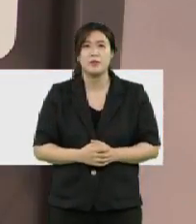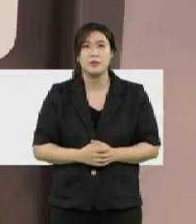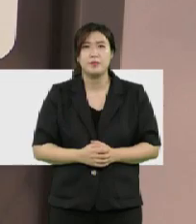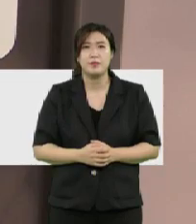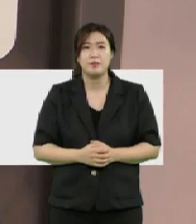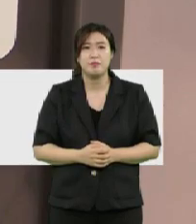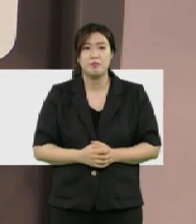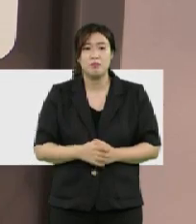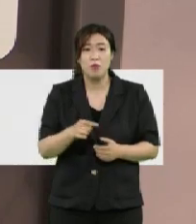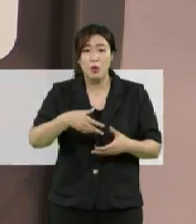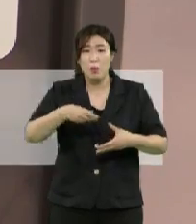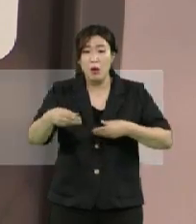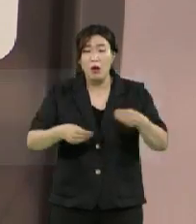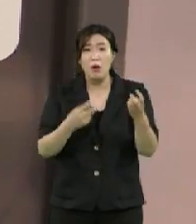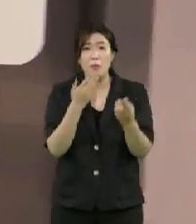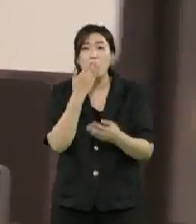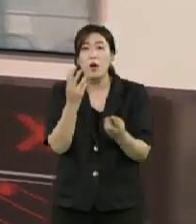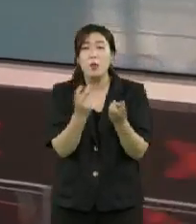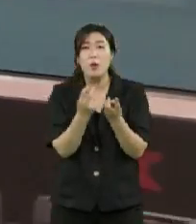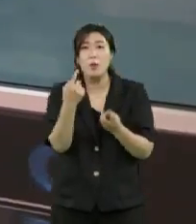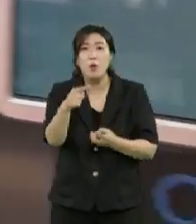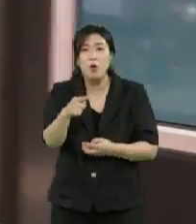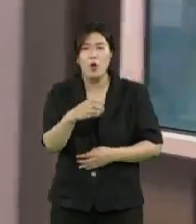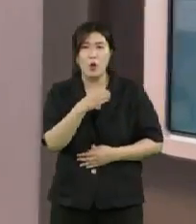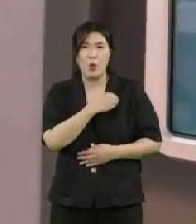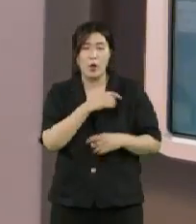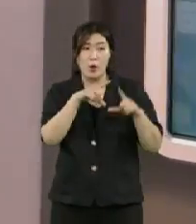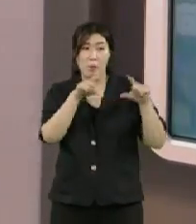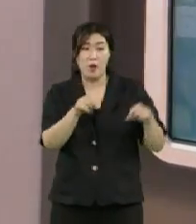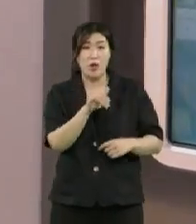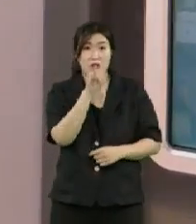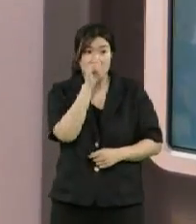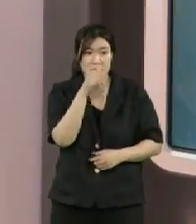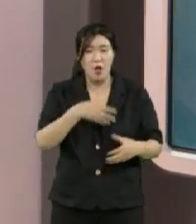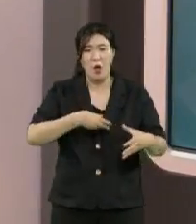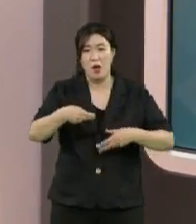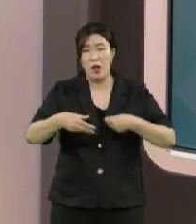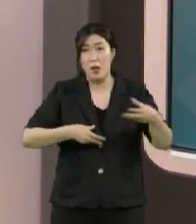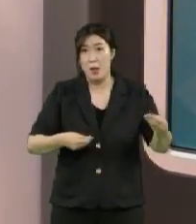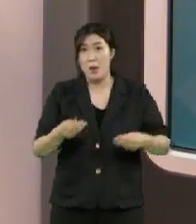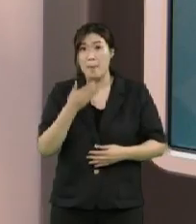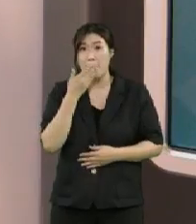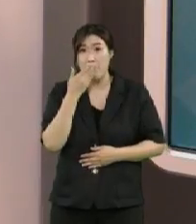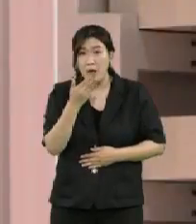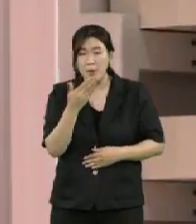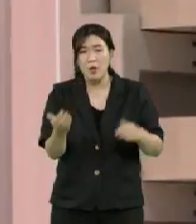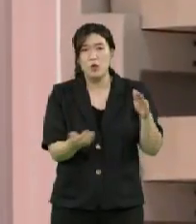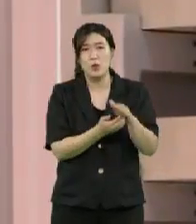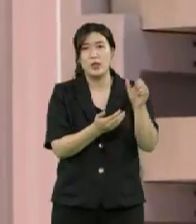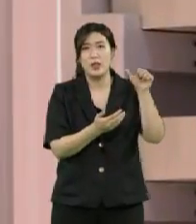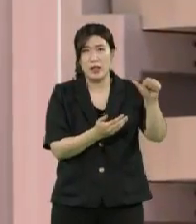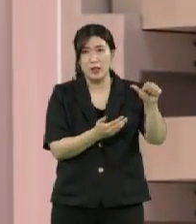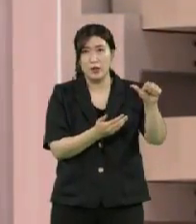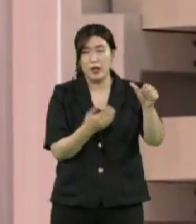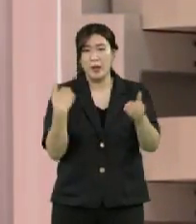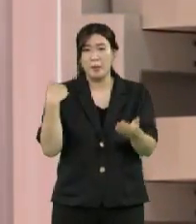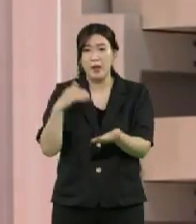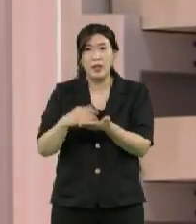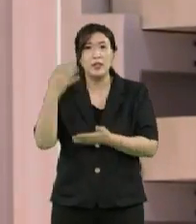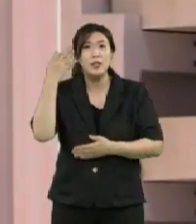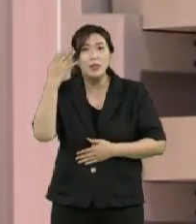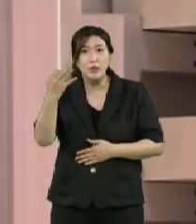꼽았습니다 동문 스마트 도서관 은 시민 누구나 회원증 하나로 이용할 수 있으며 1인당 최대 5권을